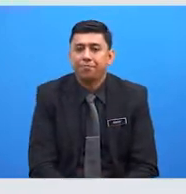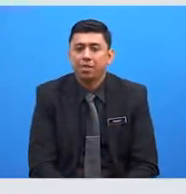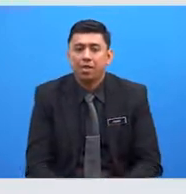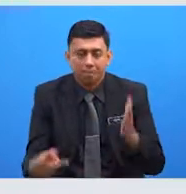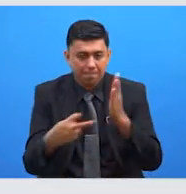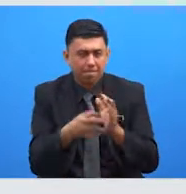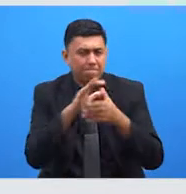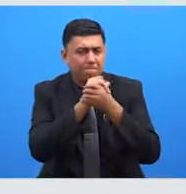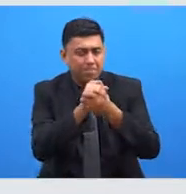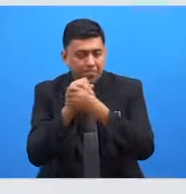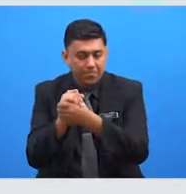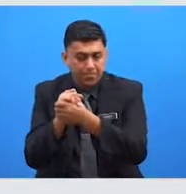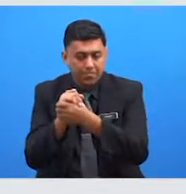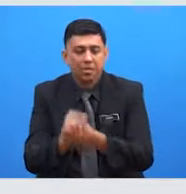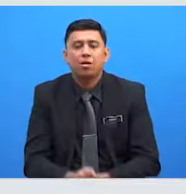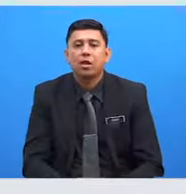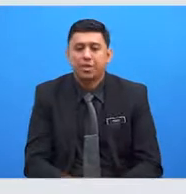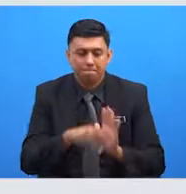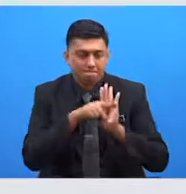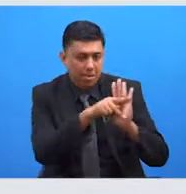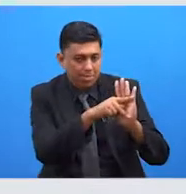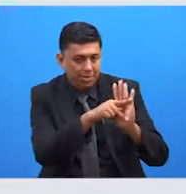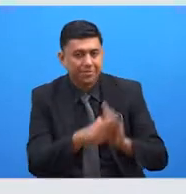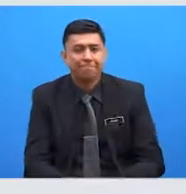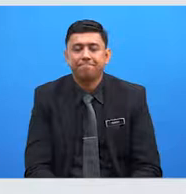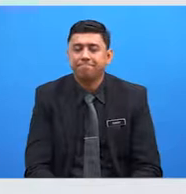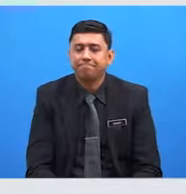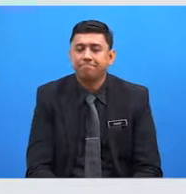Mesej tahniah berjaya login dipaparkan.